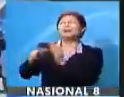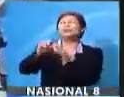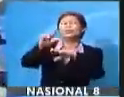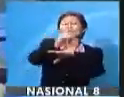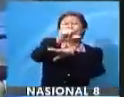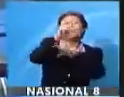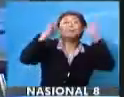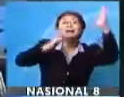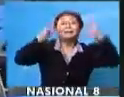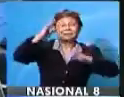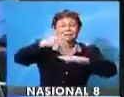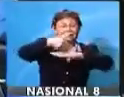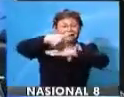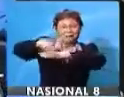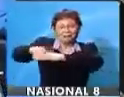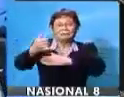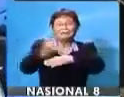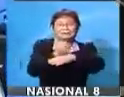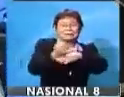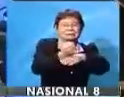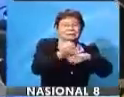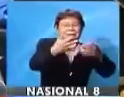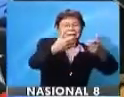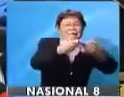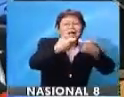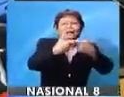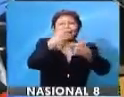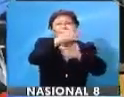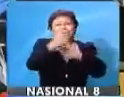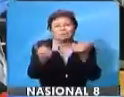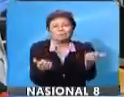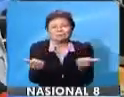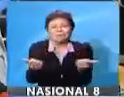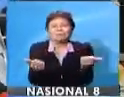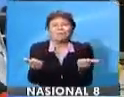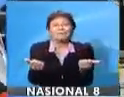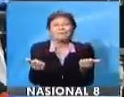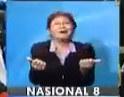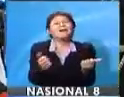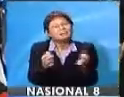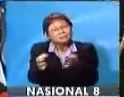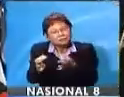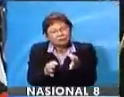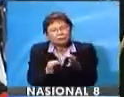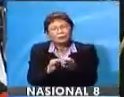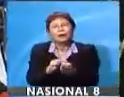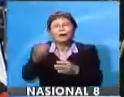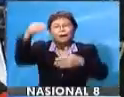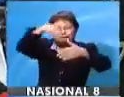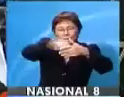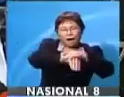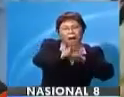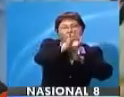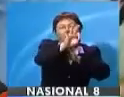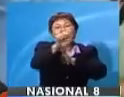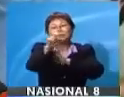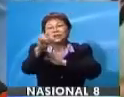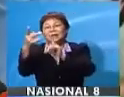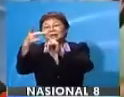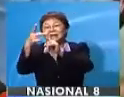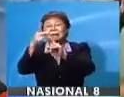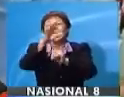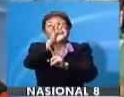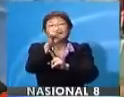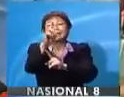Penghantaran ini terutamanya bagi industri peralatan elektronik dan otomotif. Jelasnya, aliran masuk FDI ke Thailand